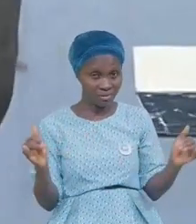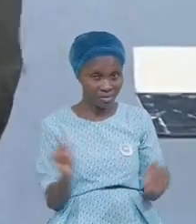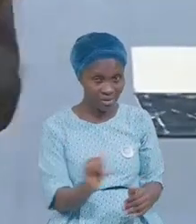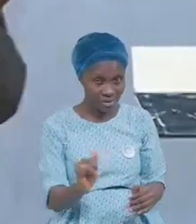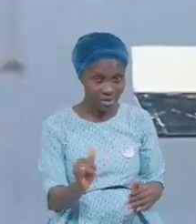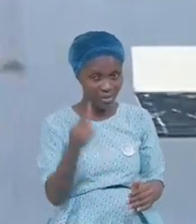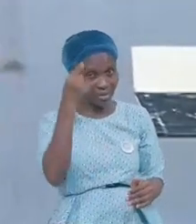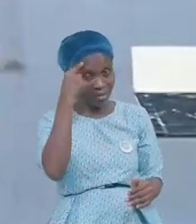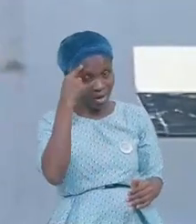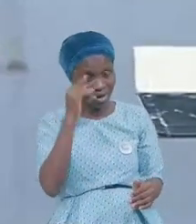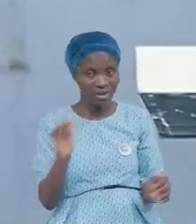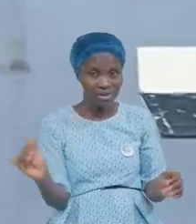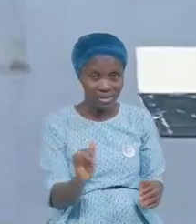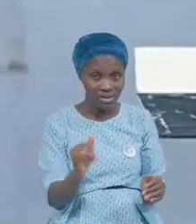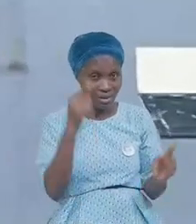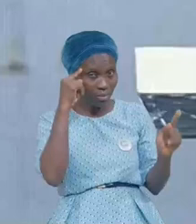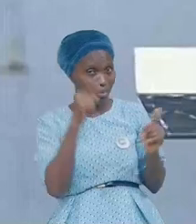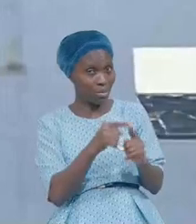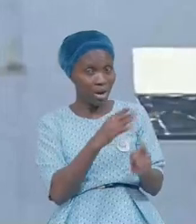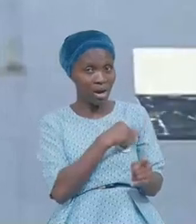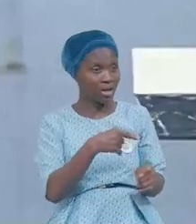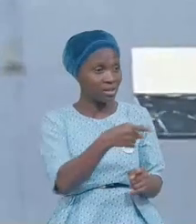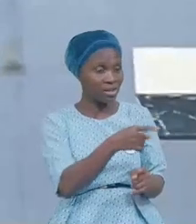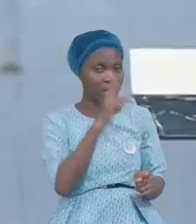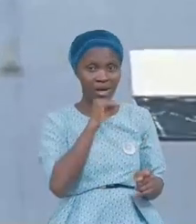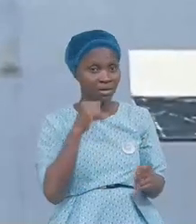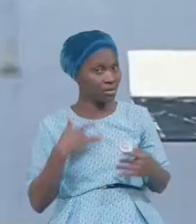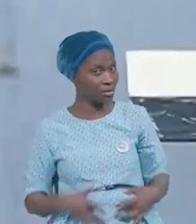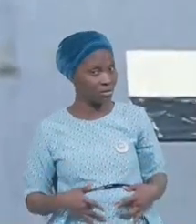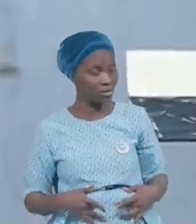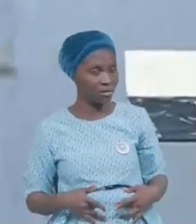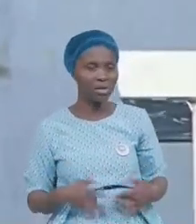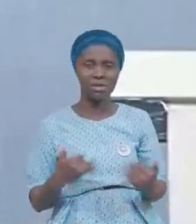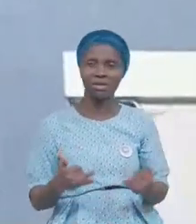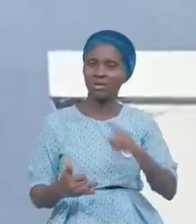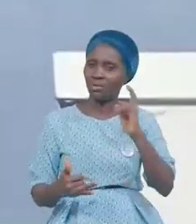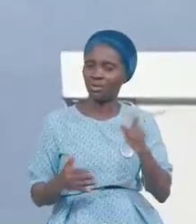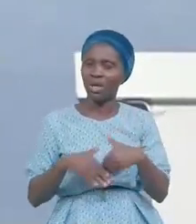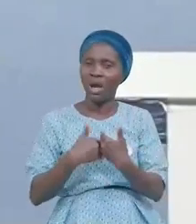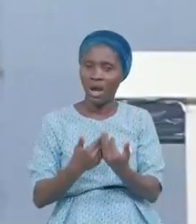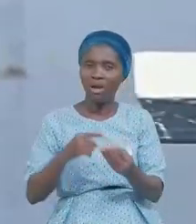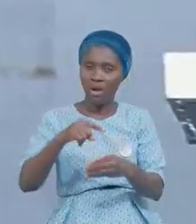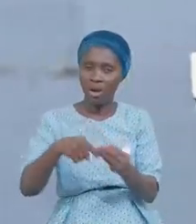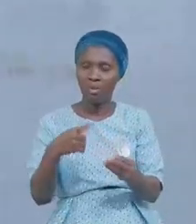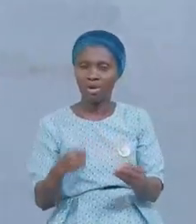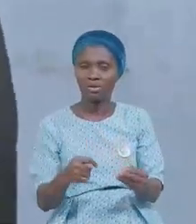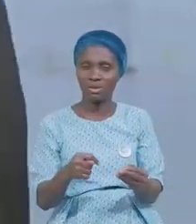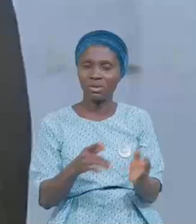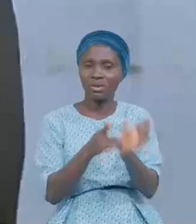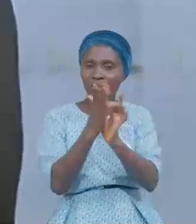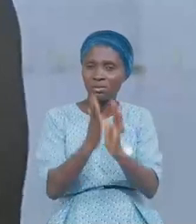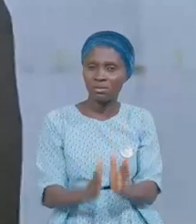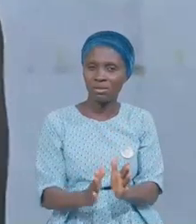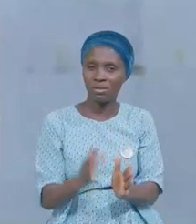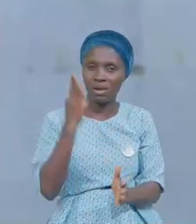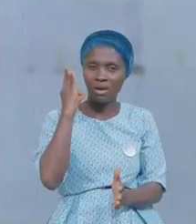n'abandonnent jamais, et le peuple de Dieu, les enfants de Dieu, les ministres de Dieu, les dirigeants